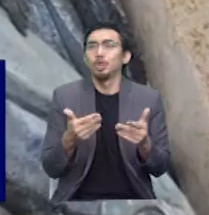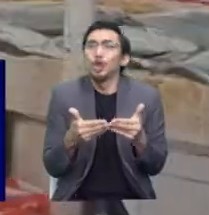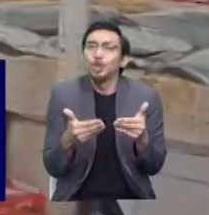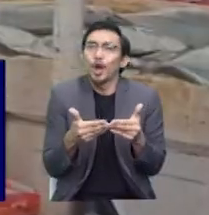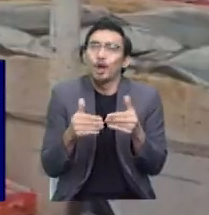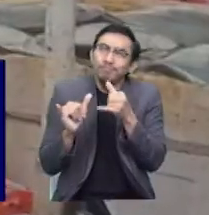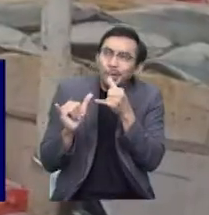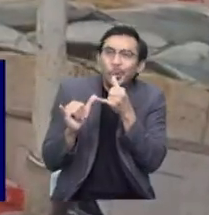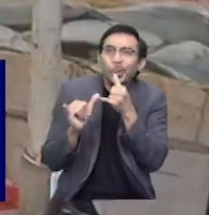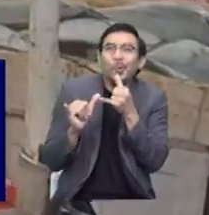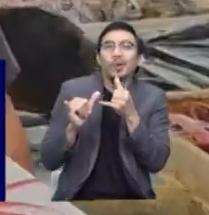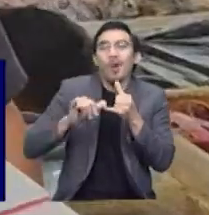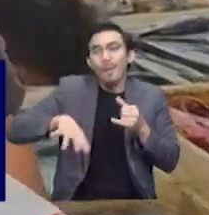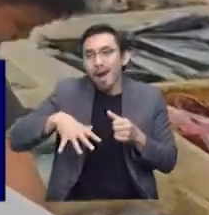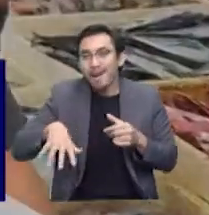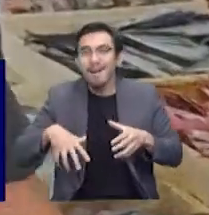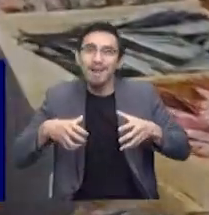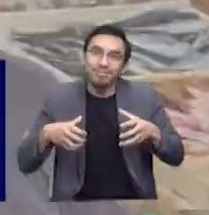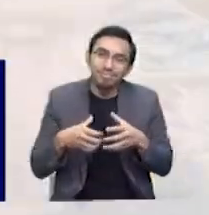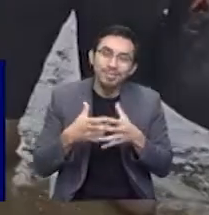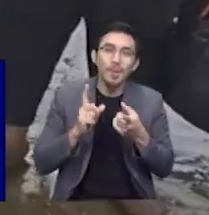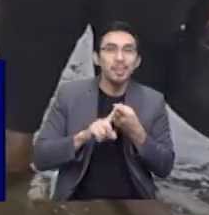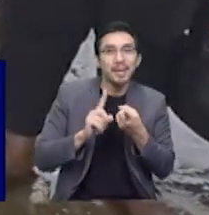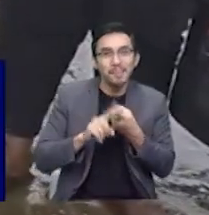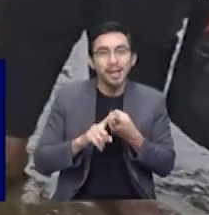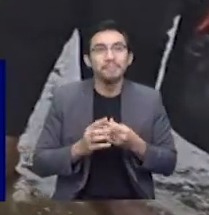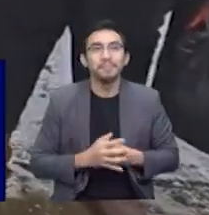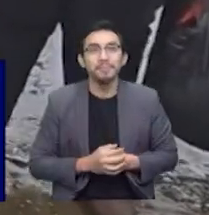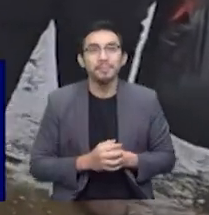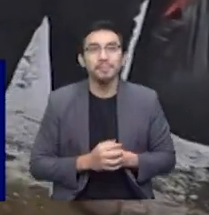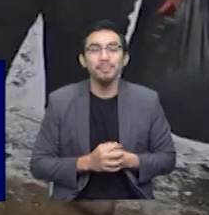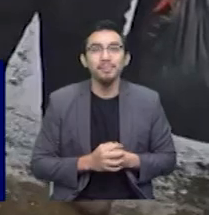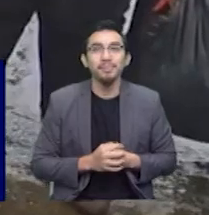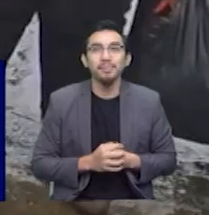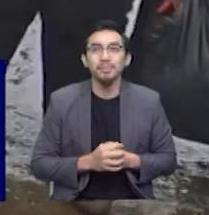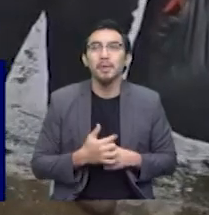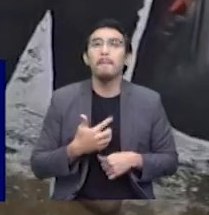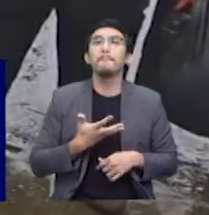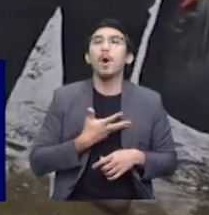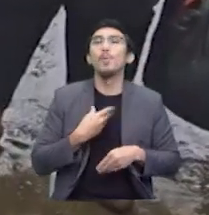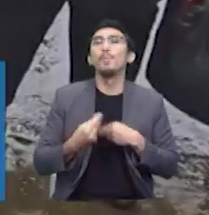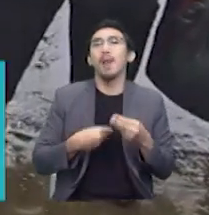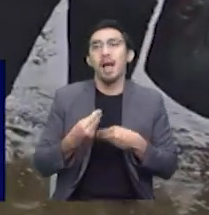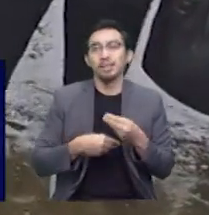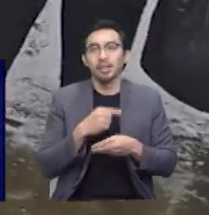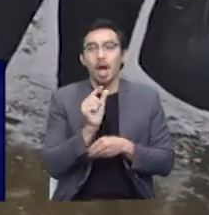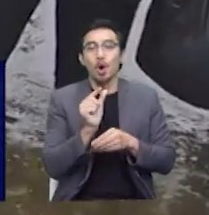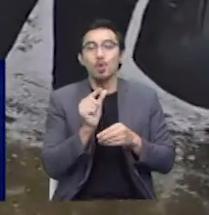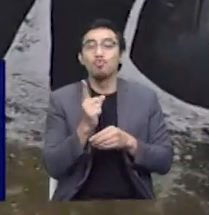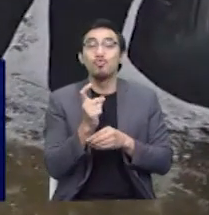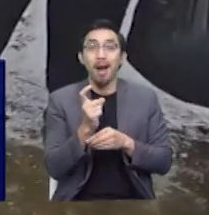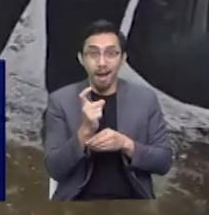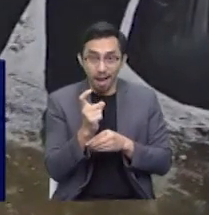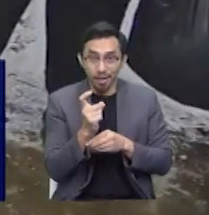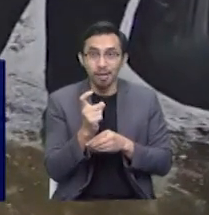baru bersama keluarga atau teman. Apa aja nih, Bu? Aku belanja udang, kerang, terus